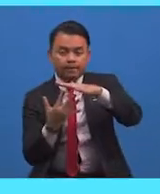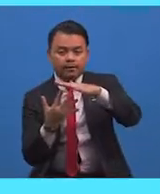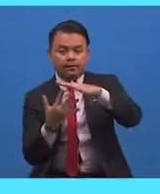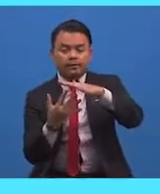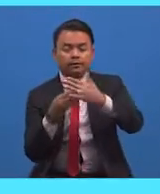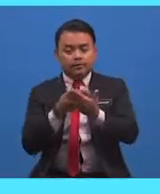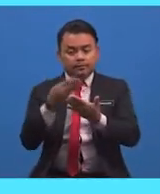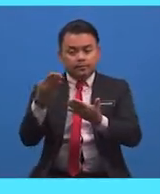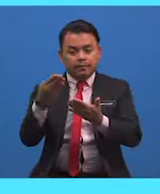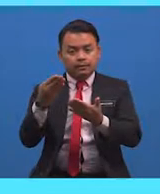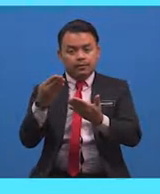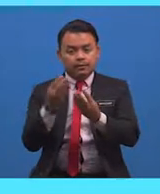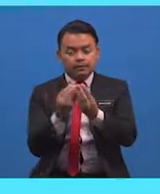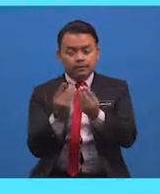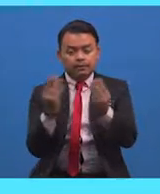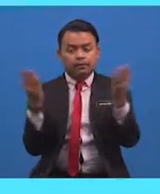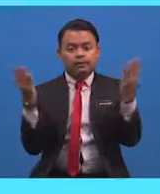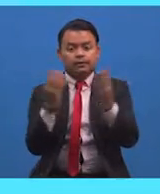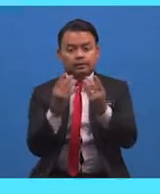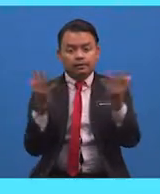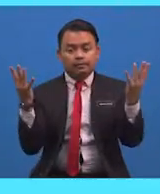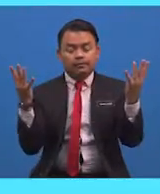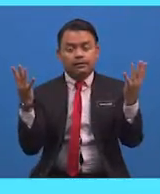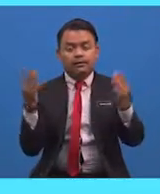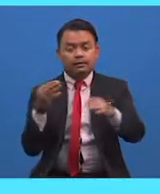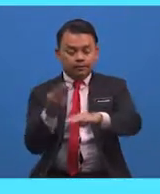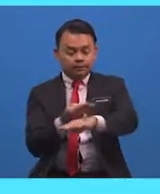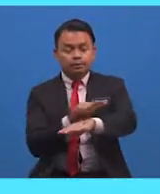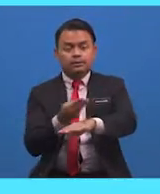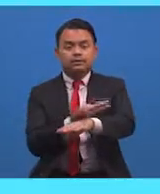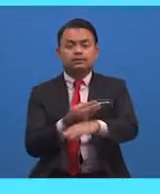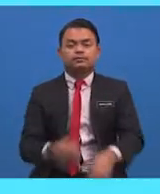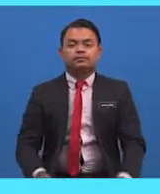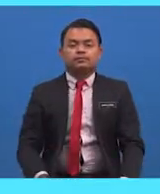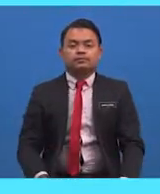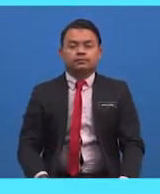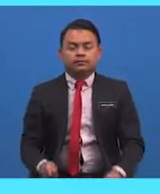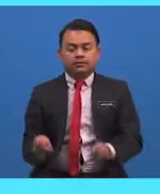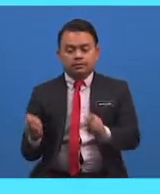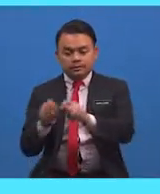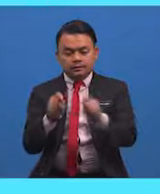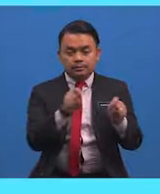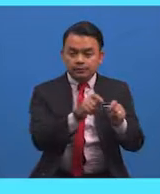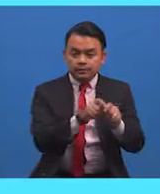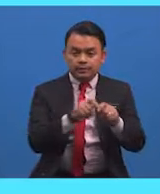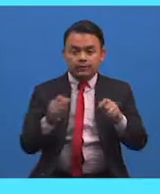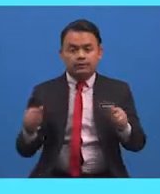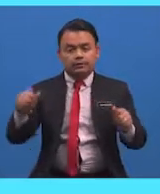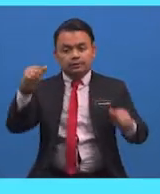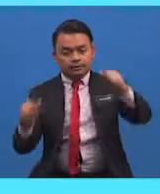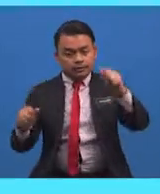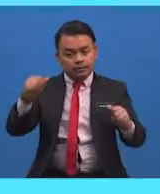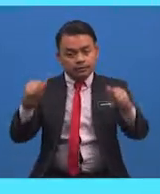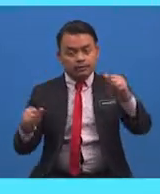seperti petroleum, diesel oleh kenderaan bermotor yang membebaskan gas-gas pencemar seperti